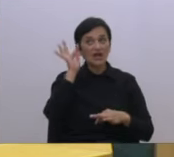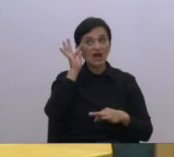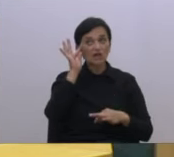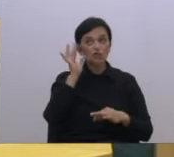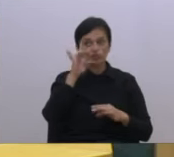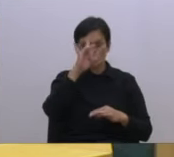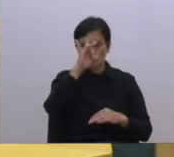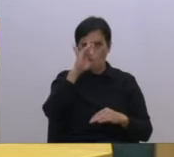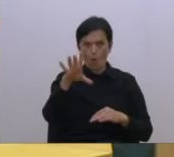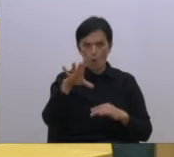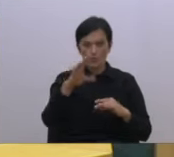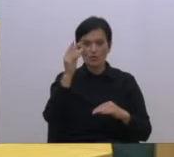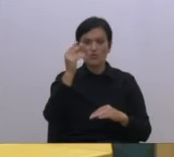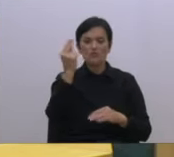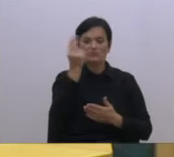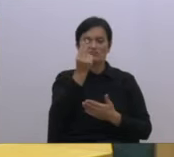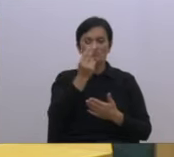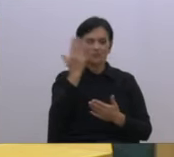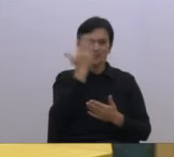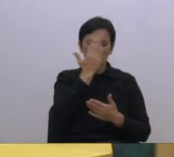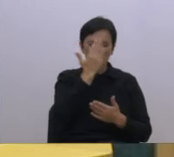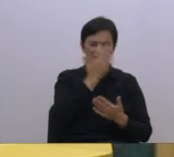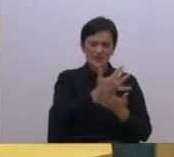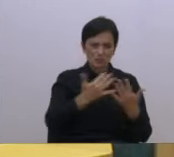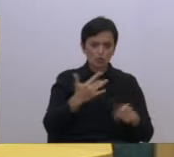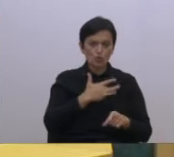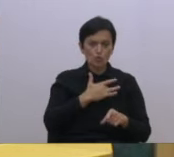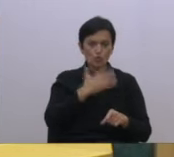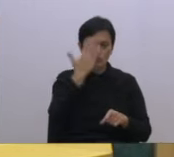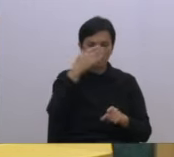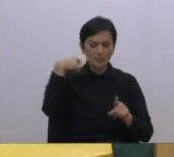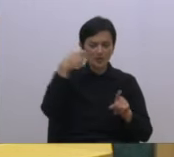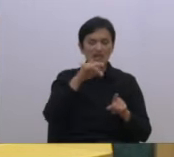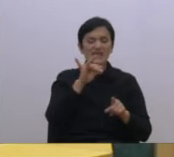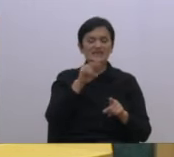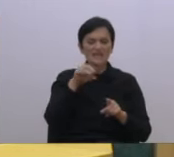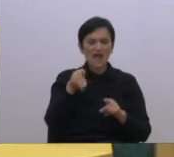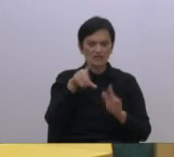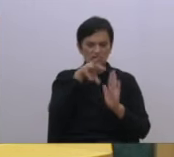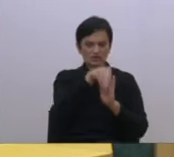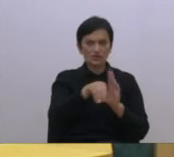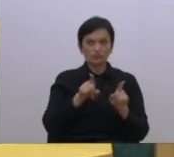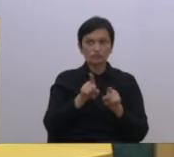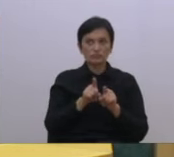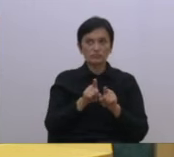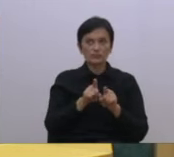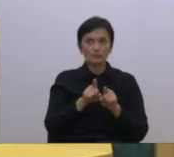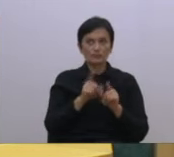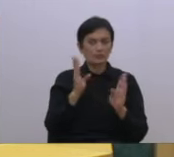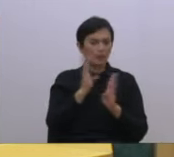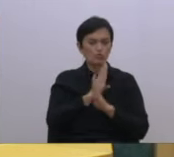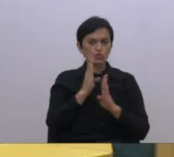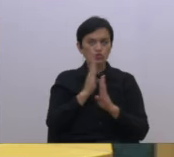საკმაოდ პოპულარულ მხატვრულ ნაწარმოებებს თუ ფილმებს გულისხმობ, სადაც ინცესტიც ასე ვთქვათ